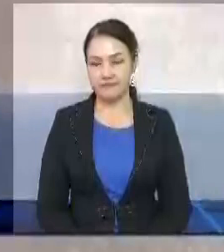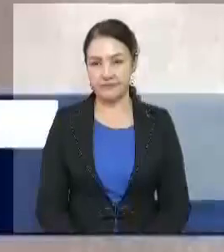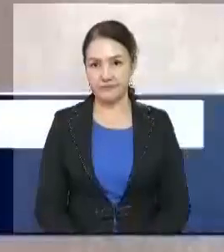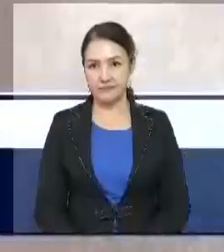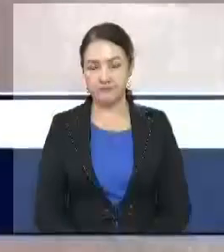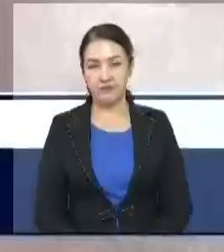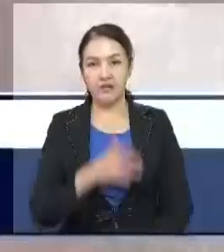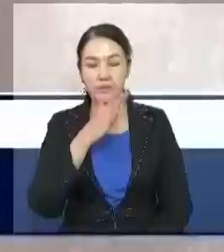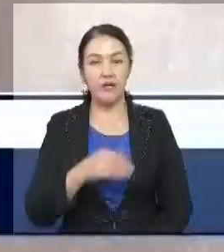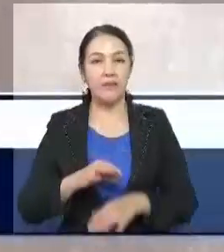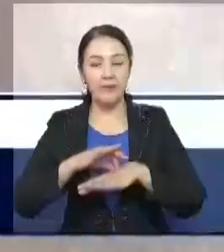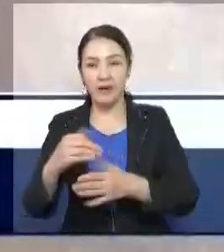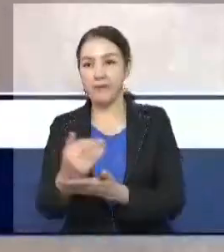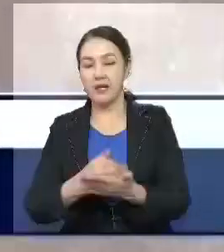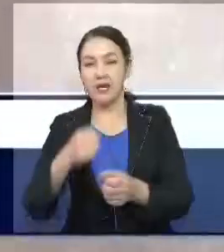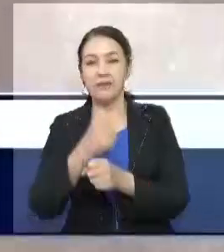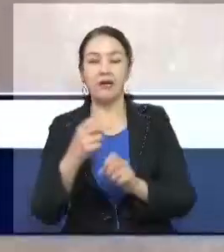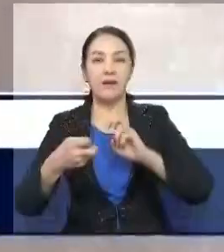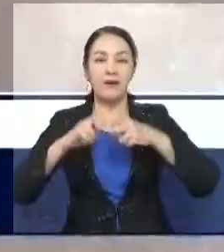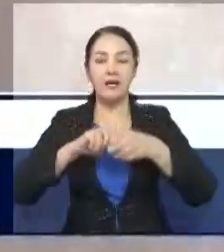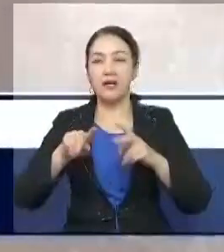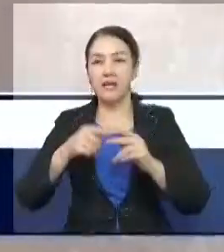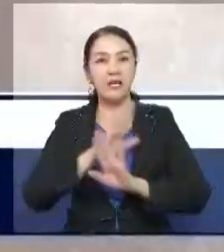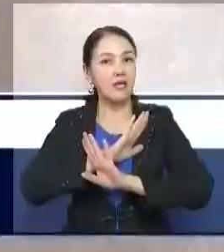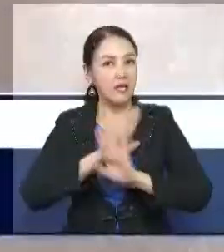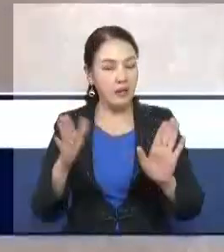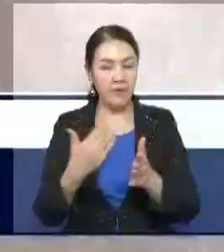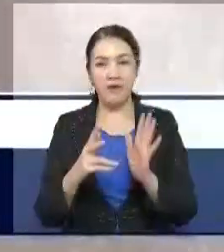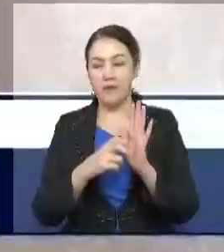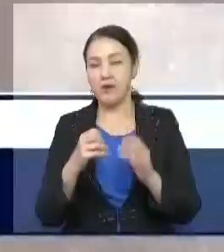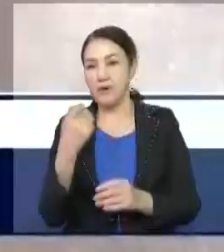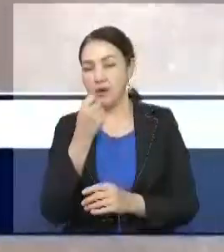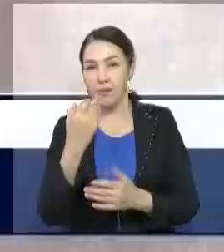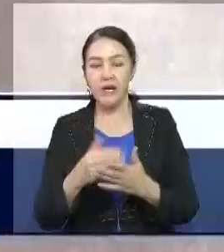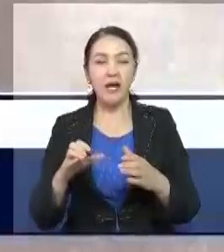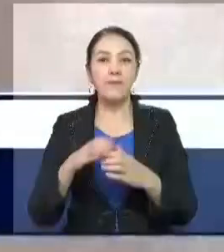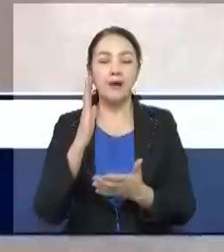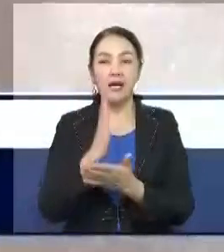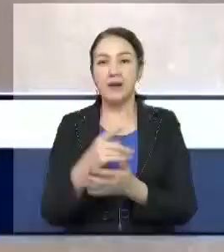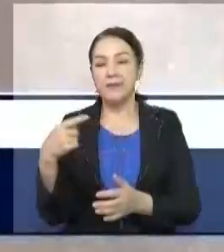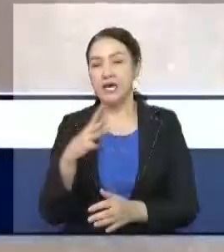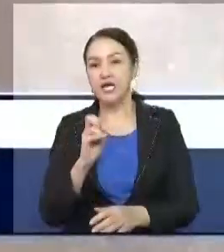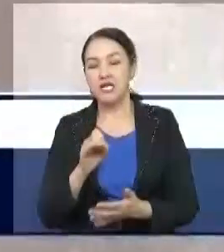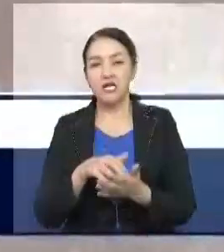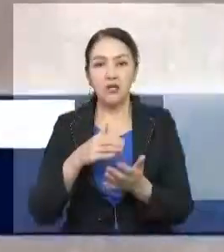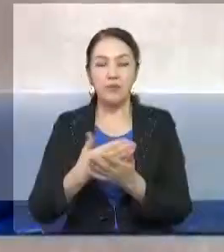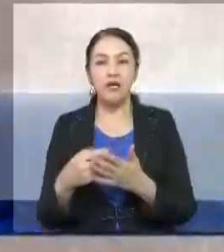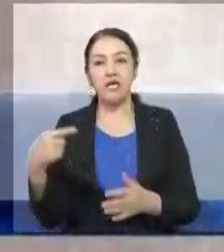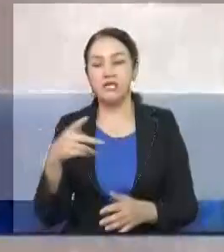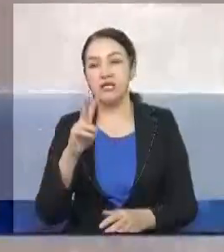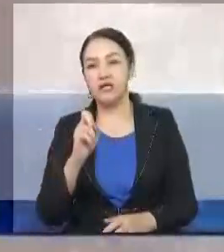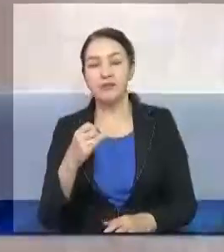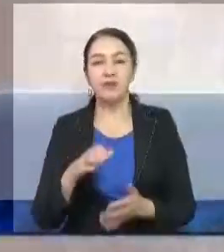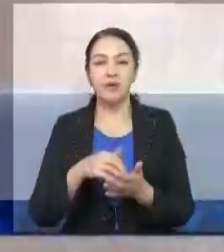4 тысячи гектаров. Во время проведения уборочных работ проблем с техникой не было. Имеется более 800 зерноуборочных комбайнов, 1500 тракторов,